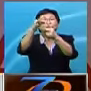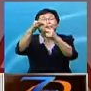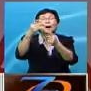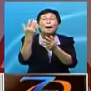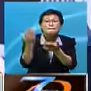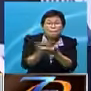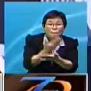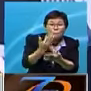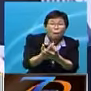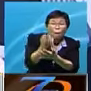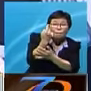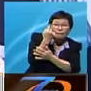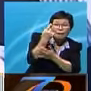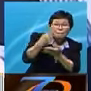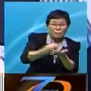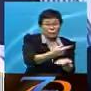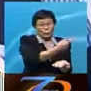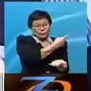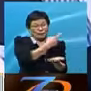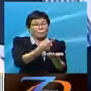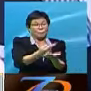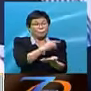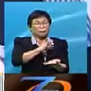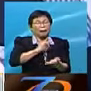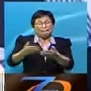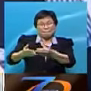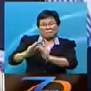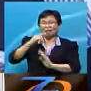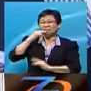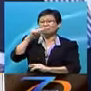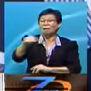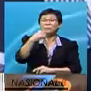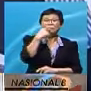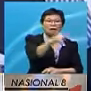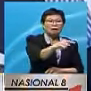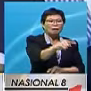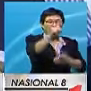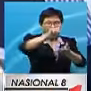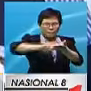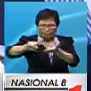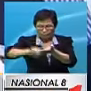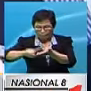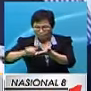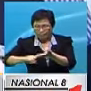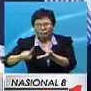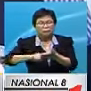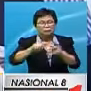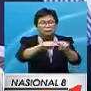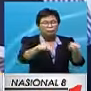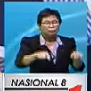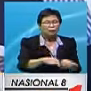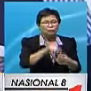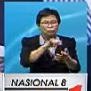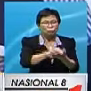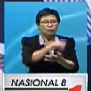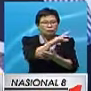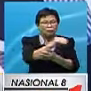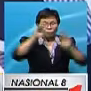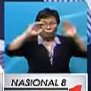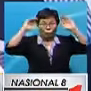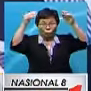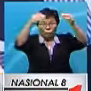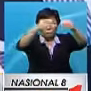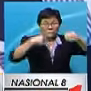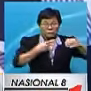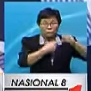terbaru ialah minggu lepas lah, saya telah minta mereka memeriksa tempat-tempat tersebut. Dan fokus kita